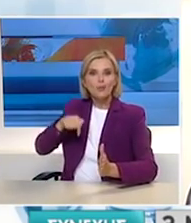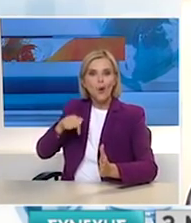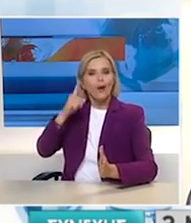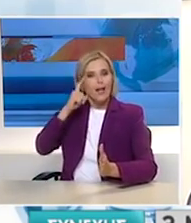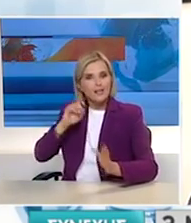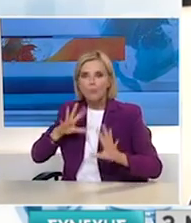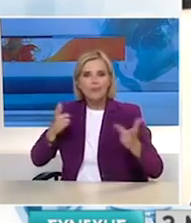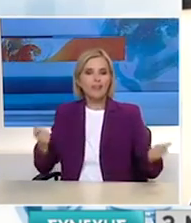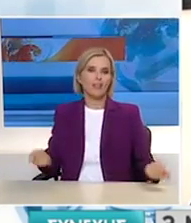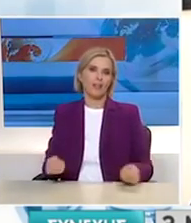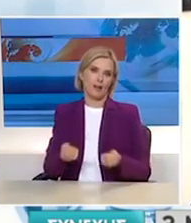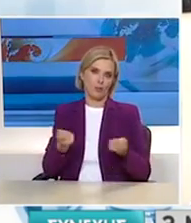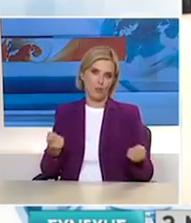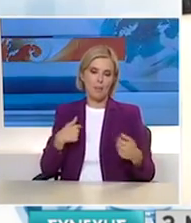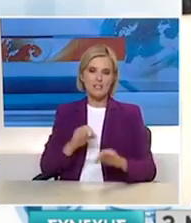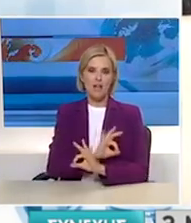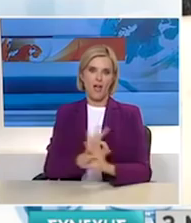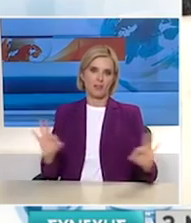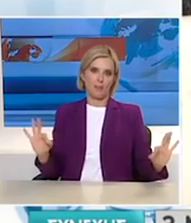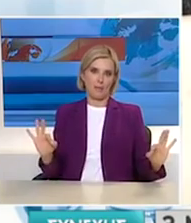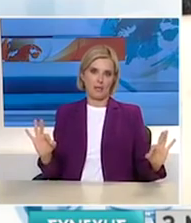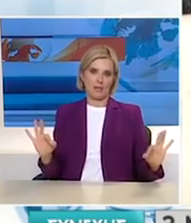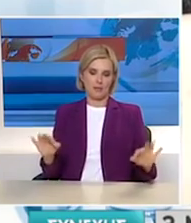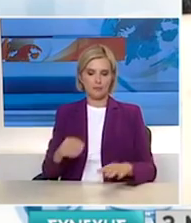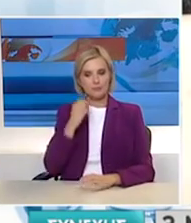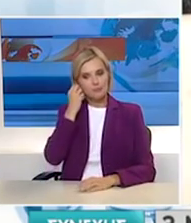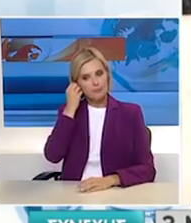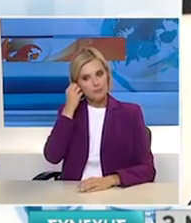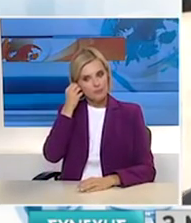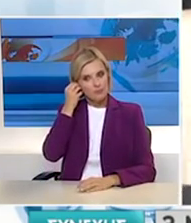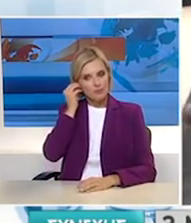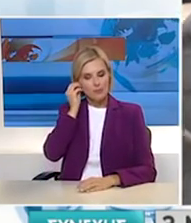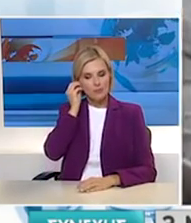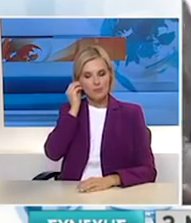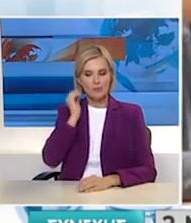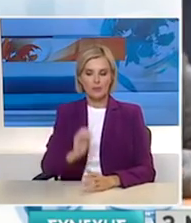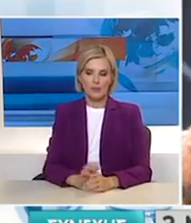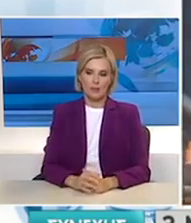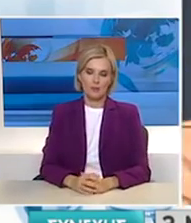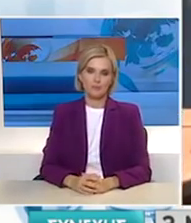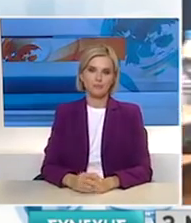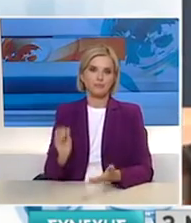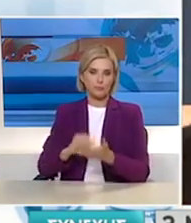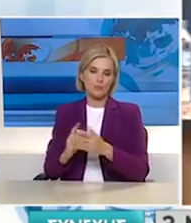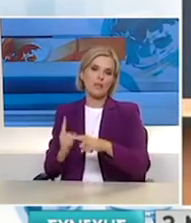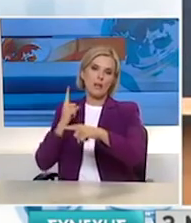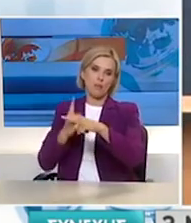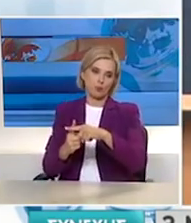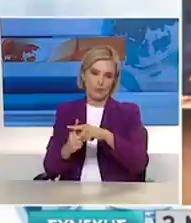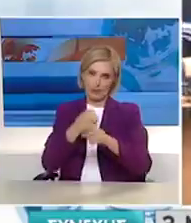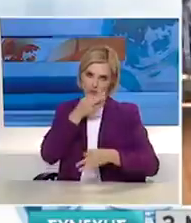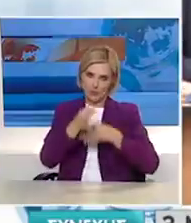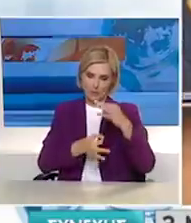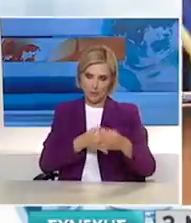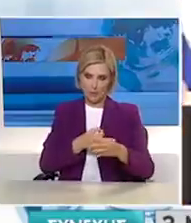κανονικά και είμαστε σε ετοιμότητα. Να προσθέσω κάτι. Στο σχέδιο αυτό που υπάρχει, κουμπώνει πάνω και